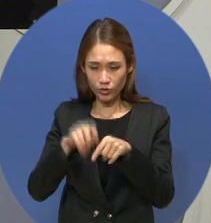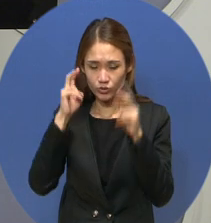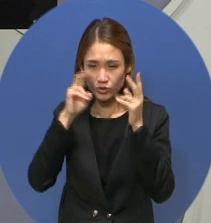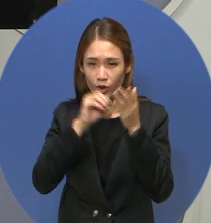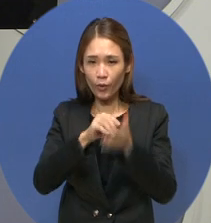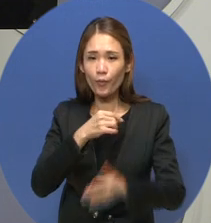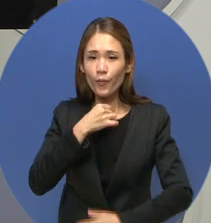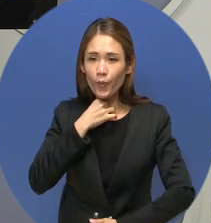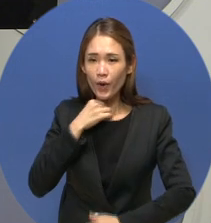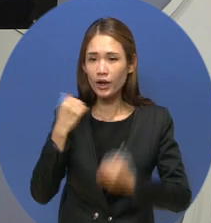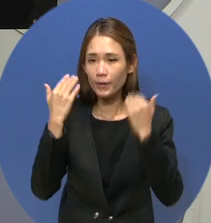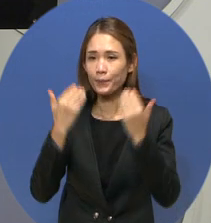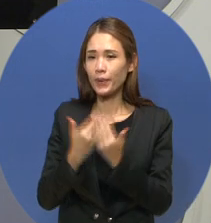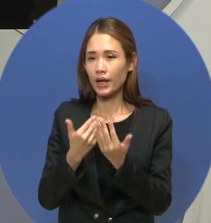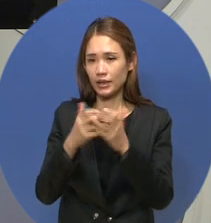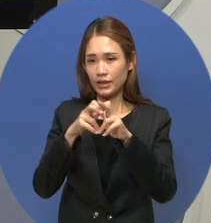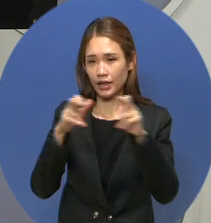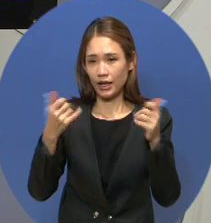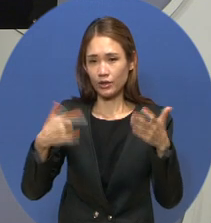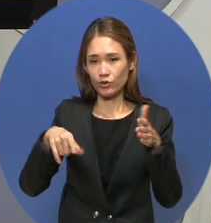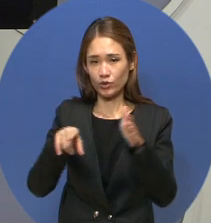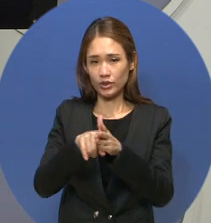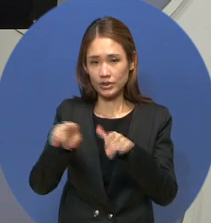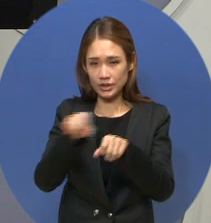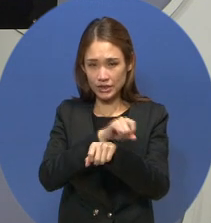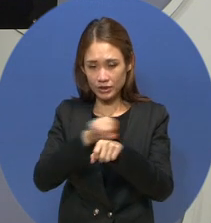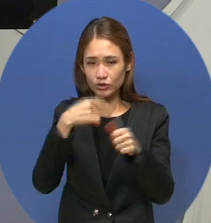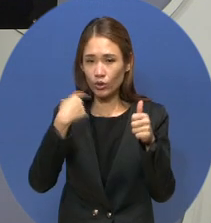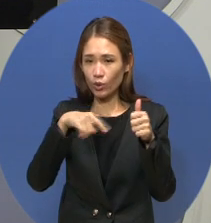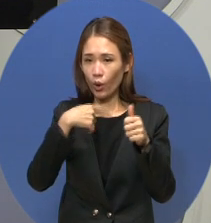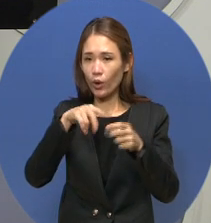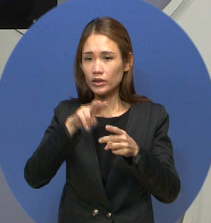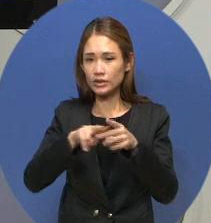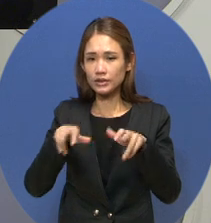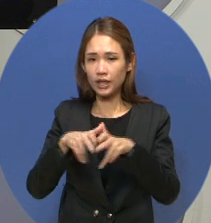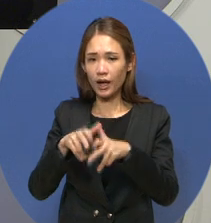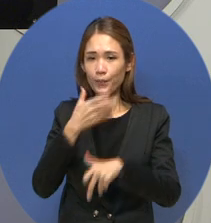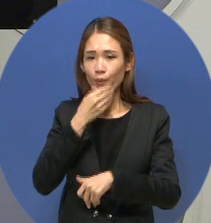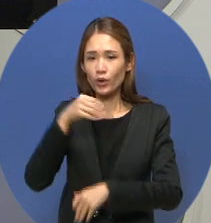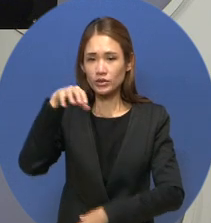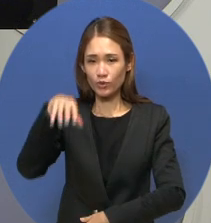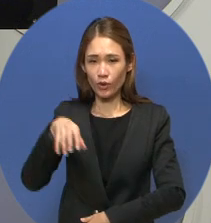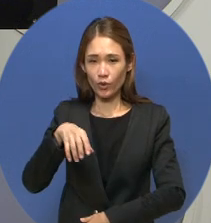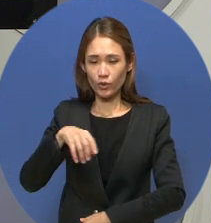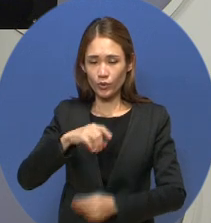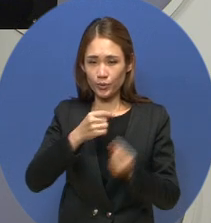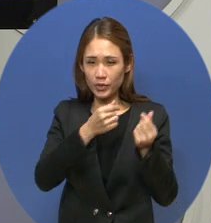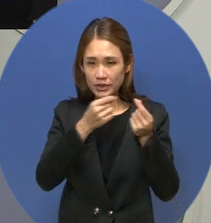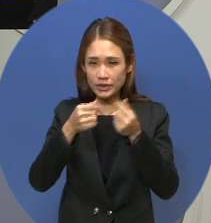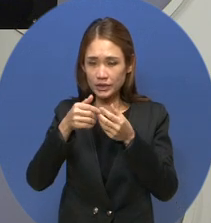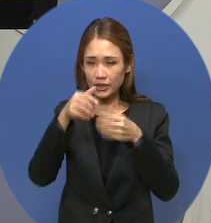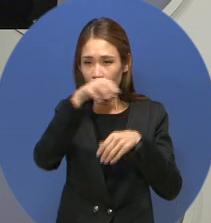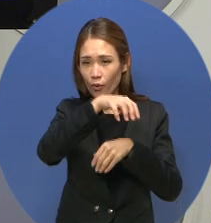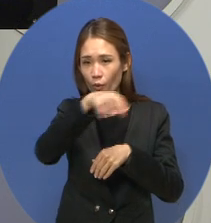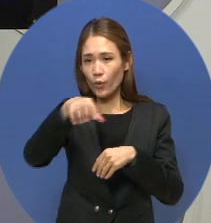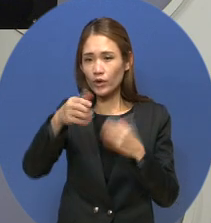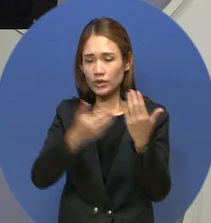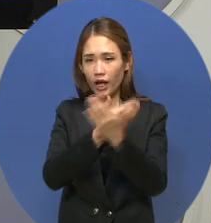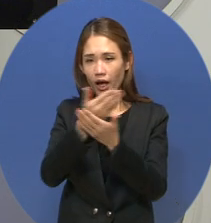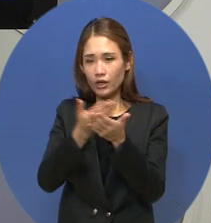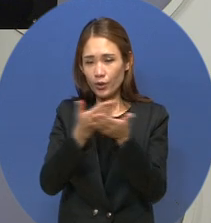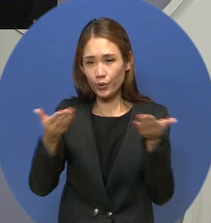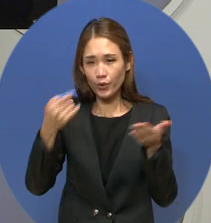발달 장애인들을 위해 서울 시 특수 교육 센터 와 장애인복지관 등 유관 기관 등에 배포될 예정